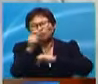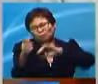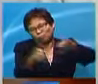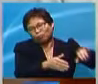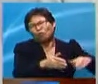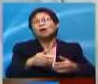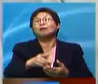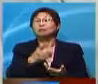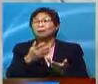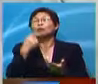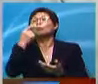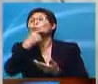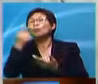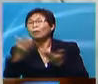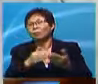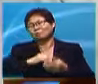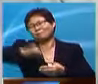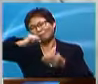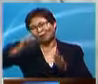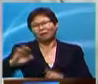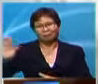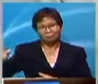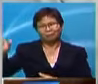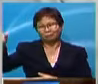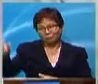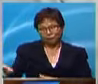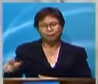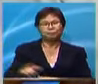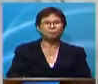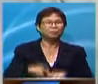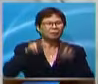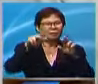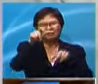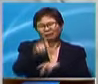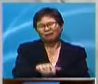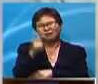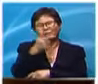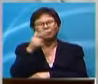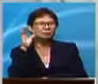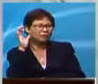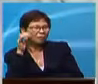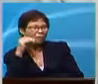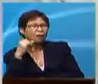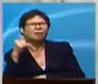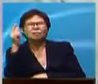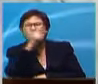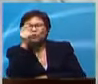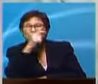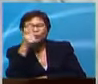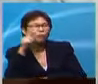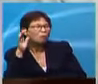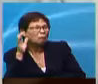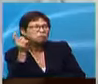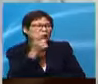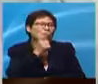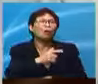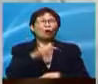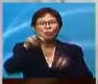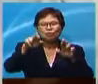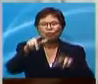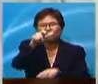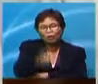dibawa oleh pembangkang dan sebagainya rakyat tidak mahu mendengar fitnah tetapi rakyat lebih suka